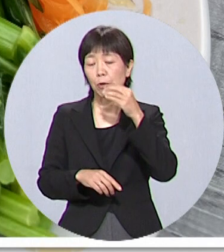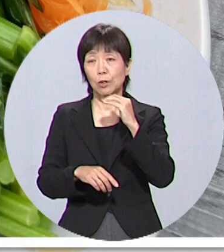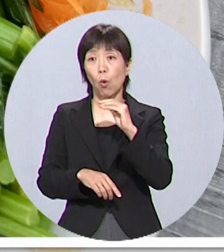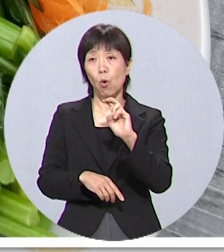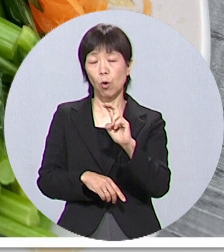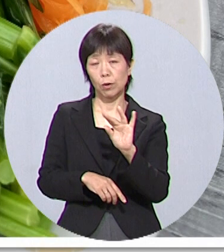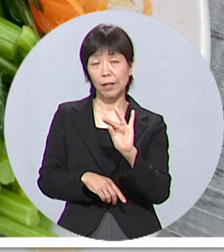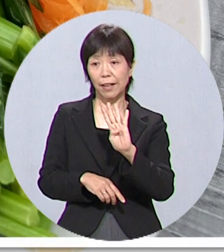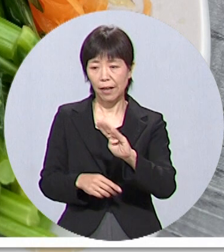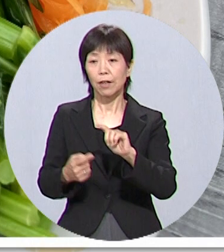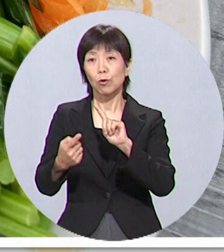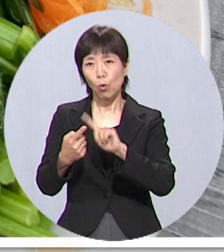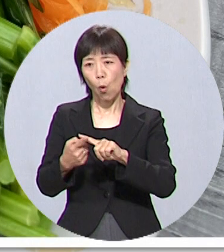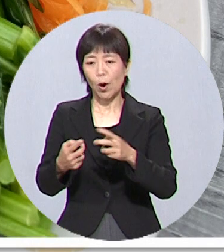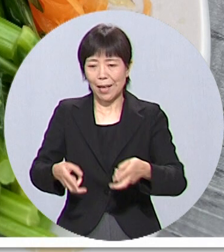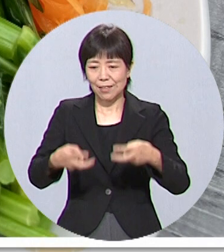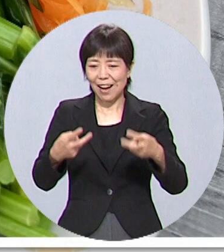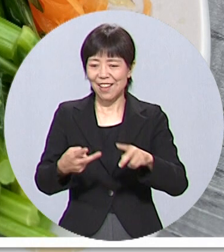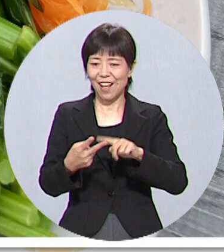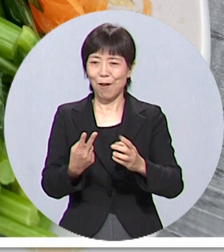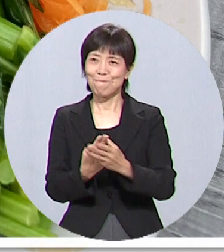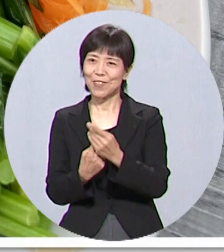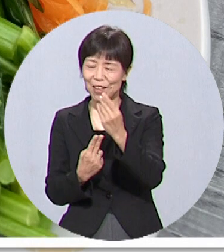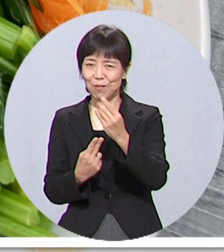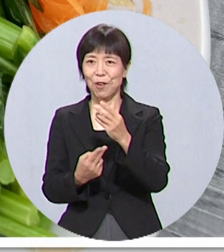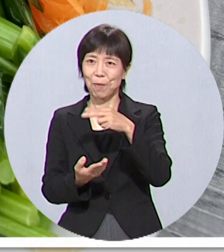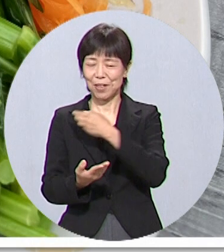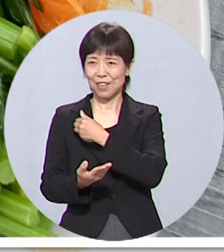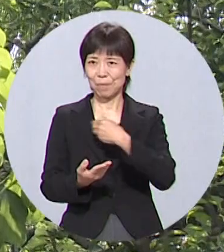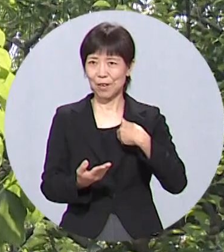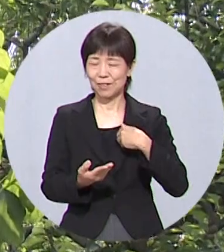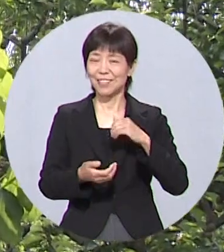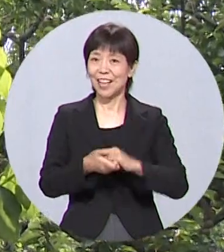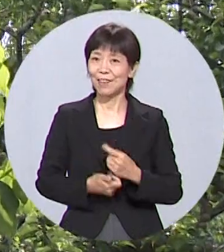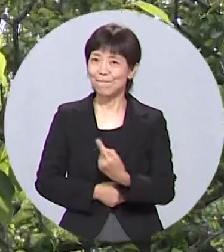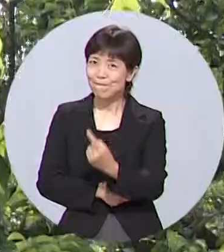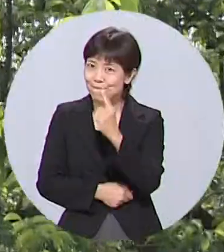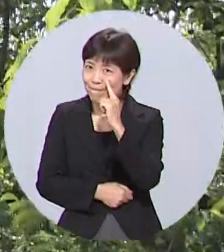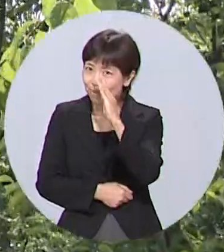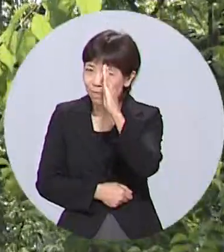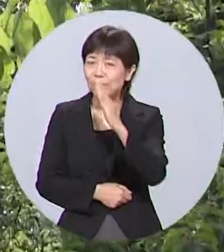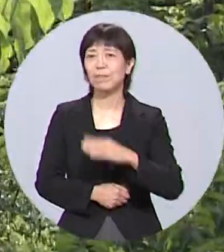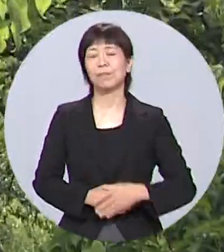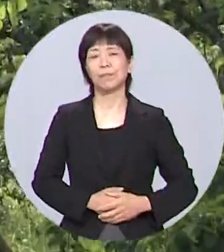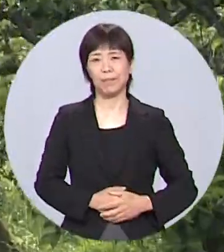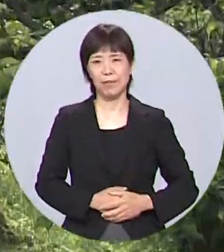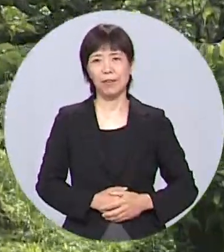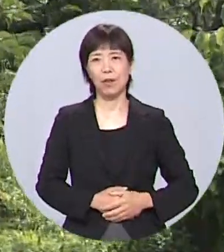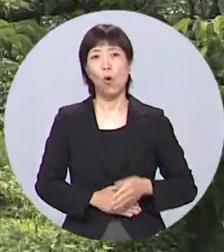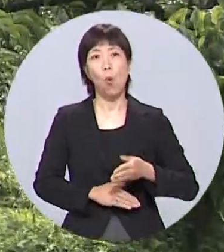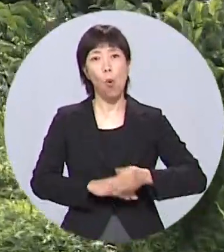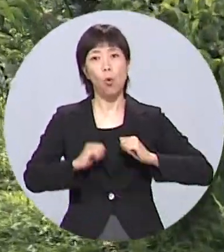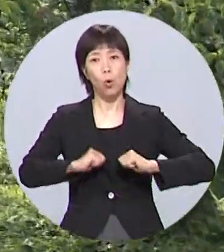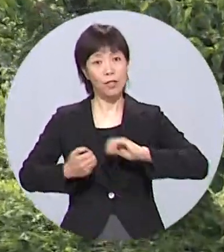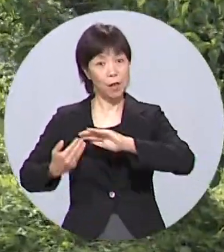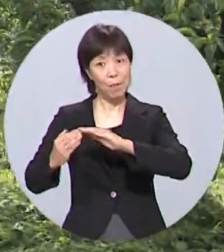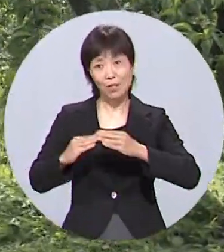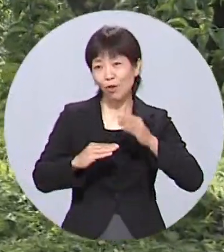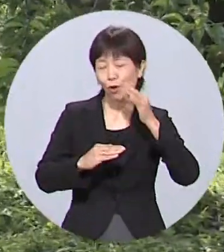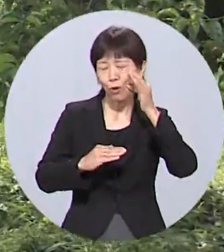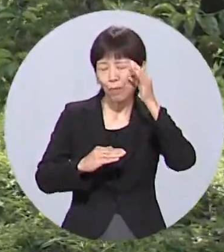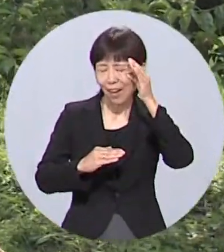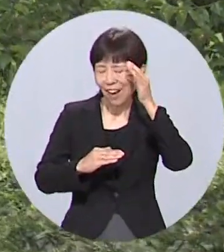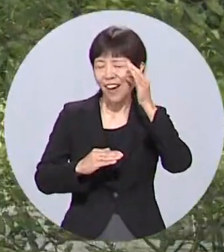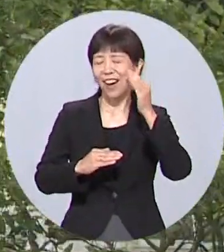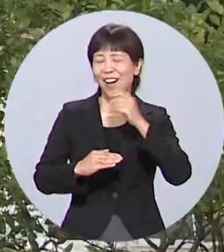られます。越生町にお越しの際はぜひお立ち寄りください。 いやー、越生町の梅をもう堪能し